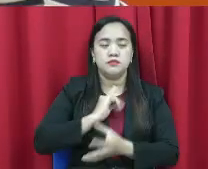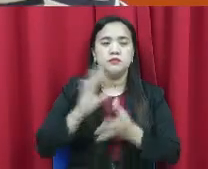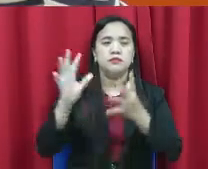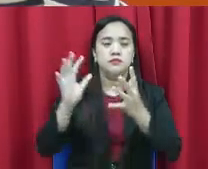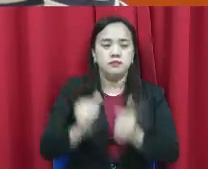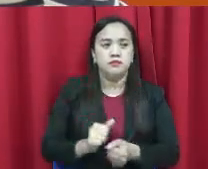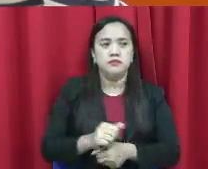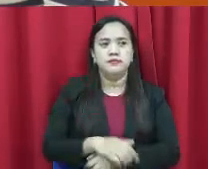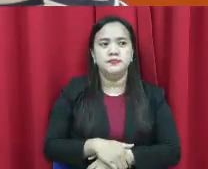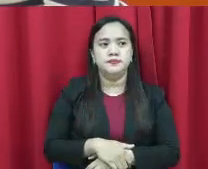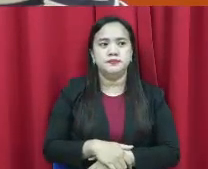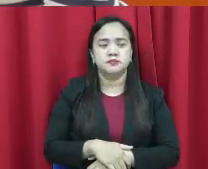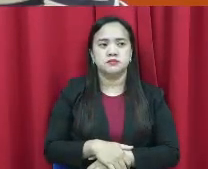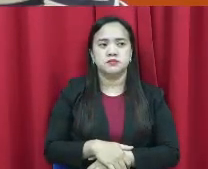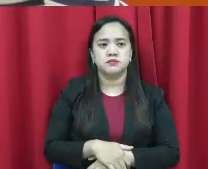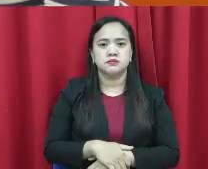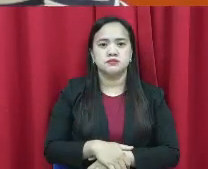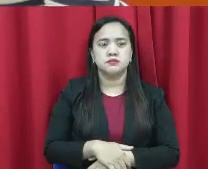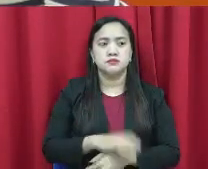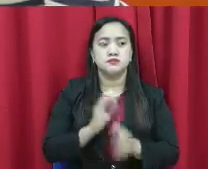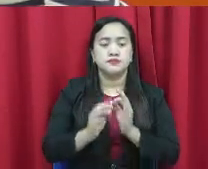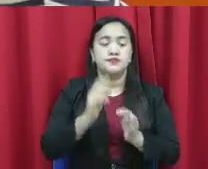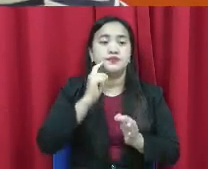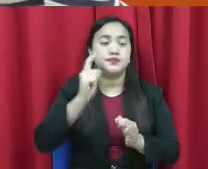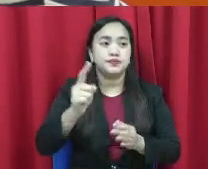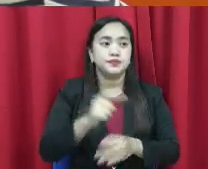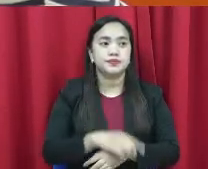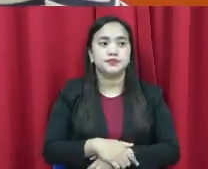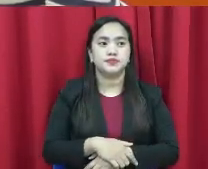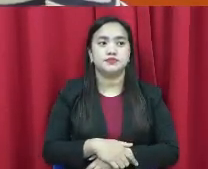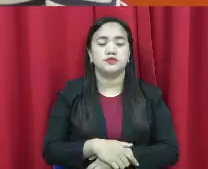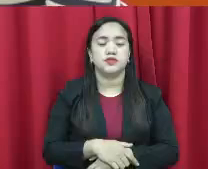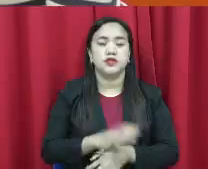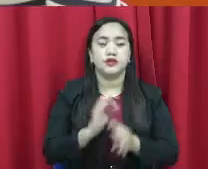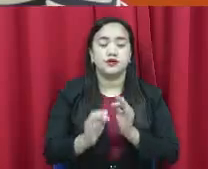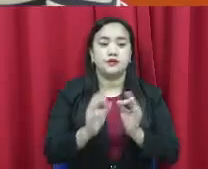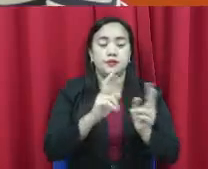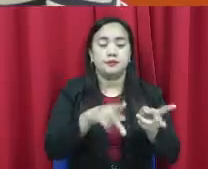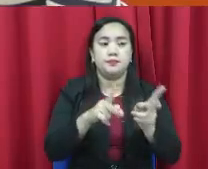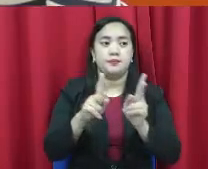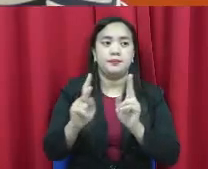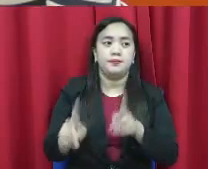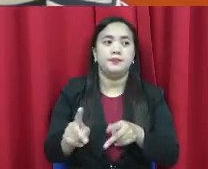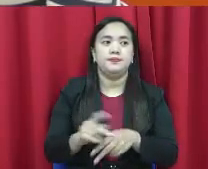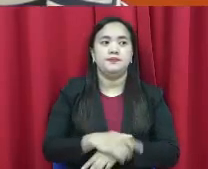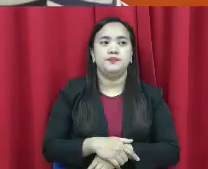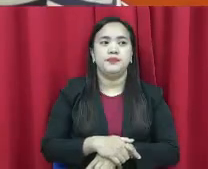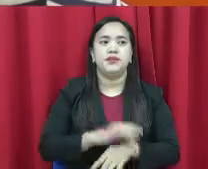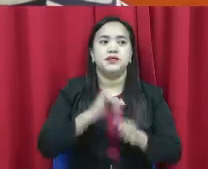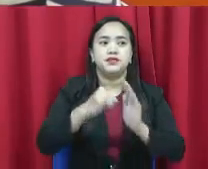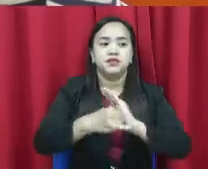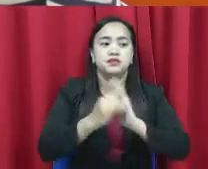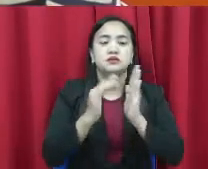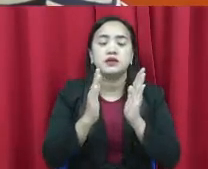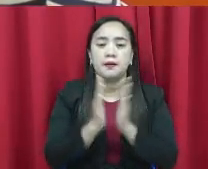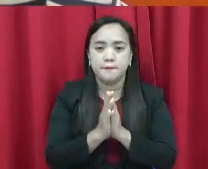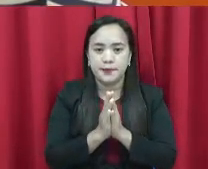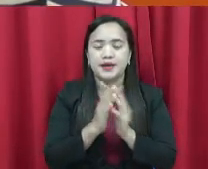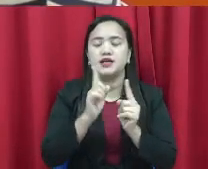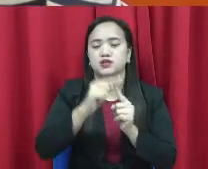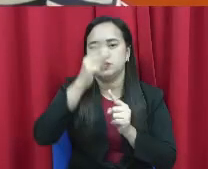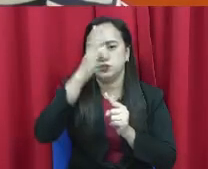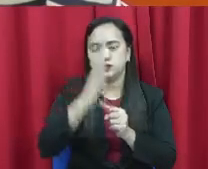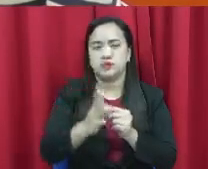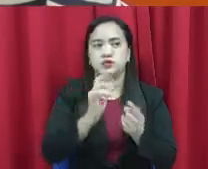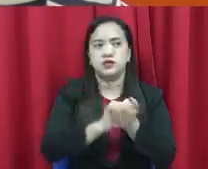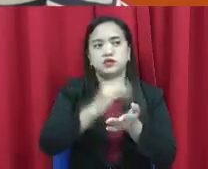ah kung ah kung Si pastor ay Magsasabi na na kung handa na ako mag-aasawa Sabi ko i pinagpe-pray ko na po yan Pastor Kaya